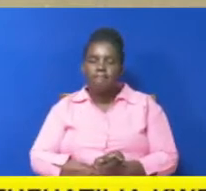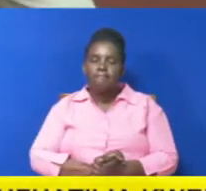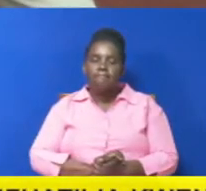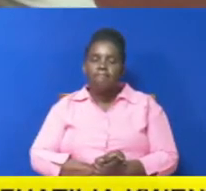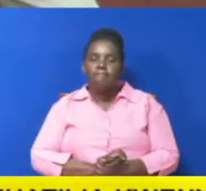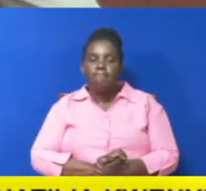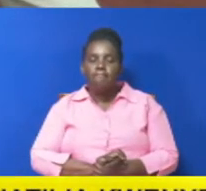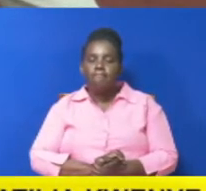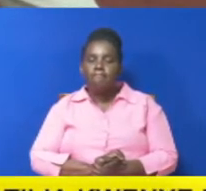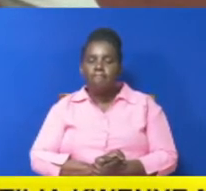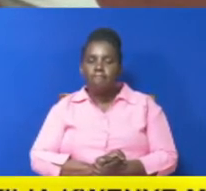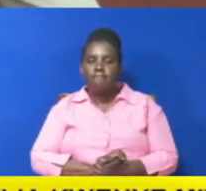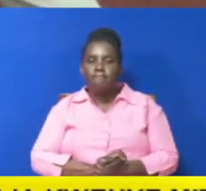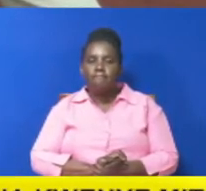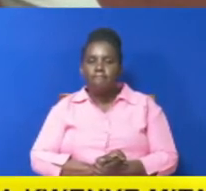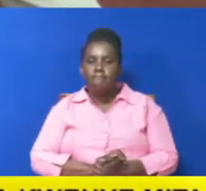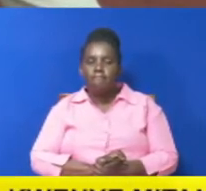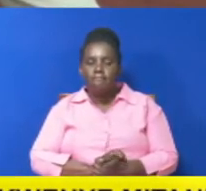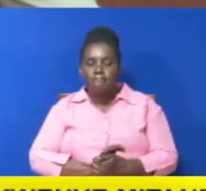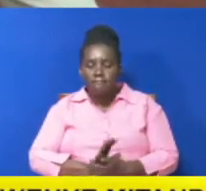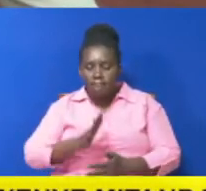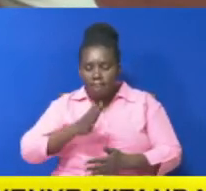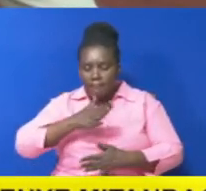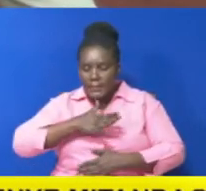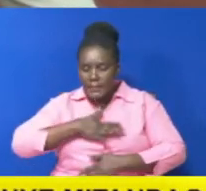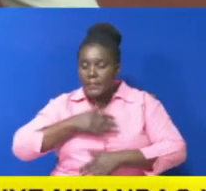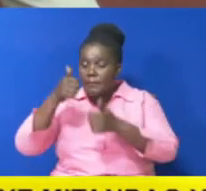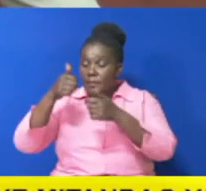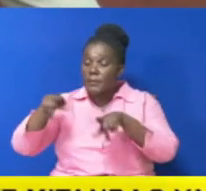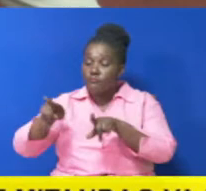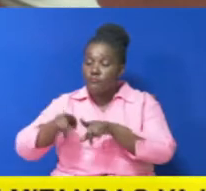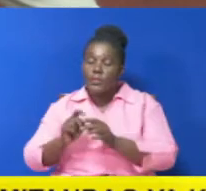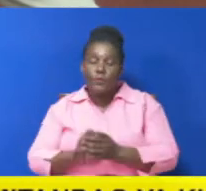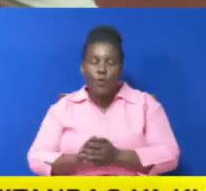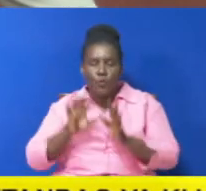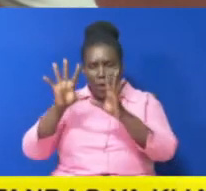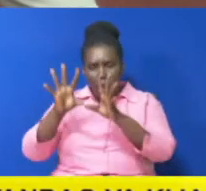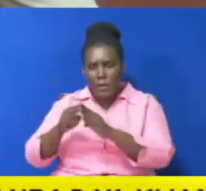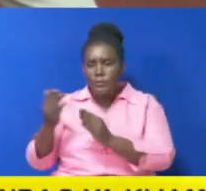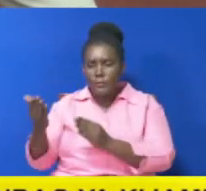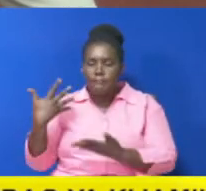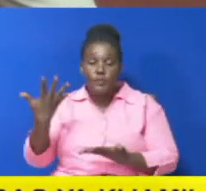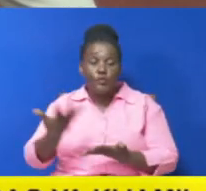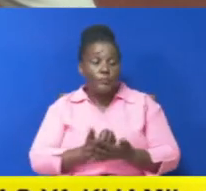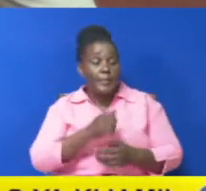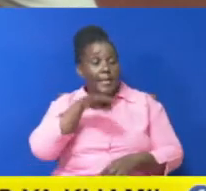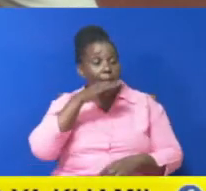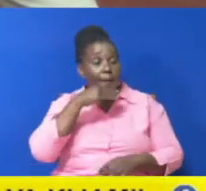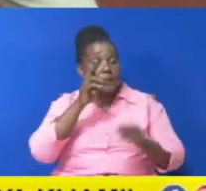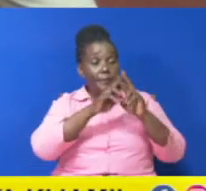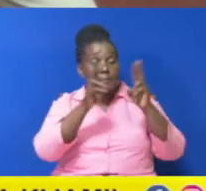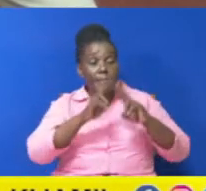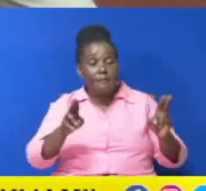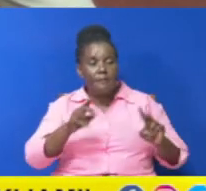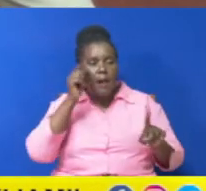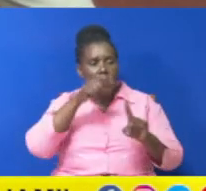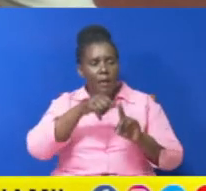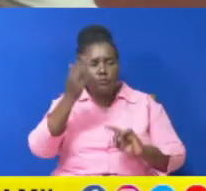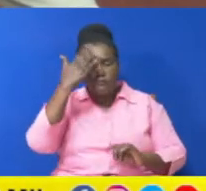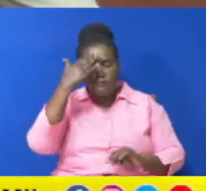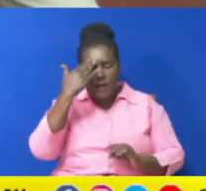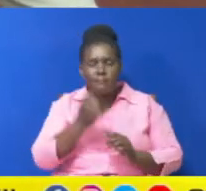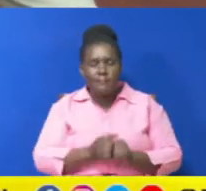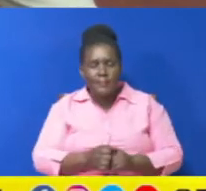TBC. Shukran John Matias kwa taarifa hiyo ambayo inatupa nafasi ya kwenda kimataifa kujua yale ambayo yametokea